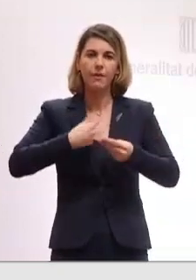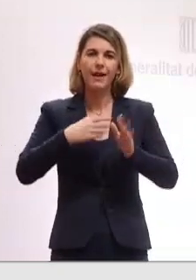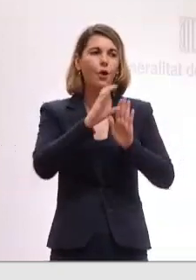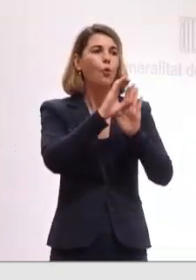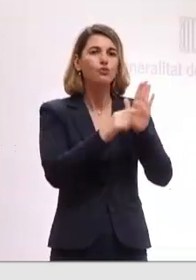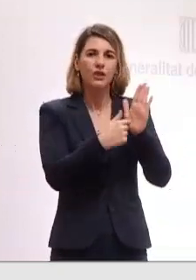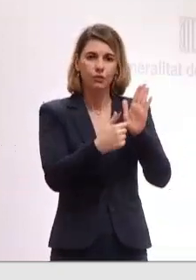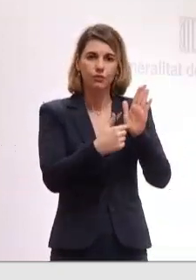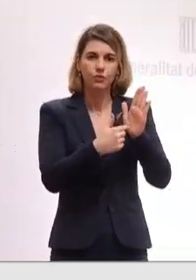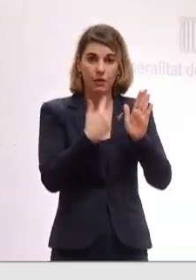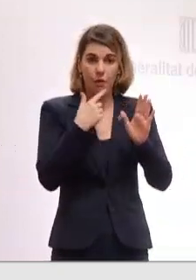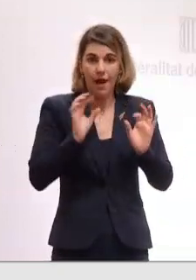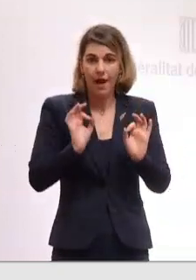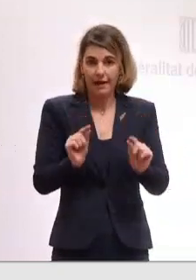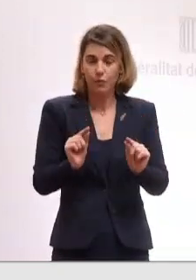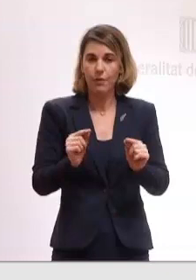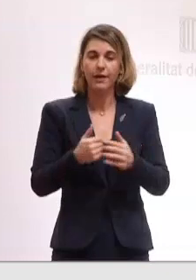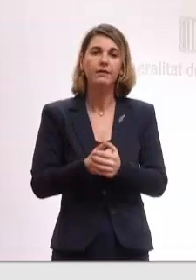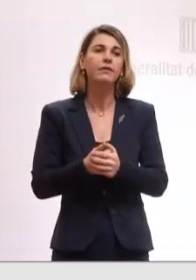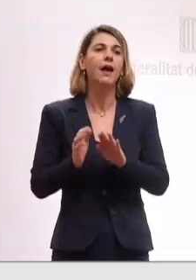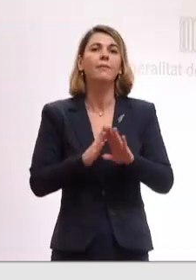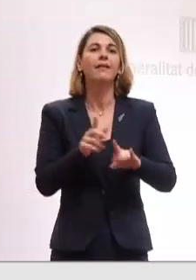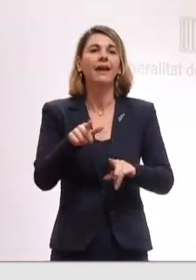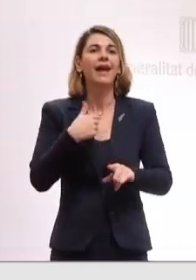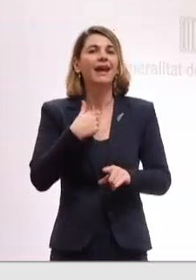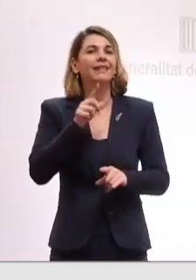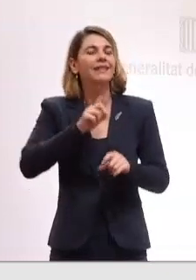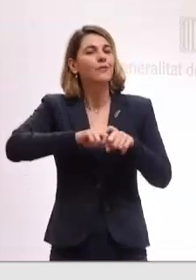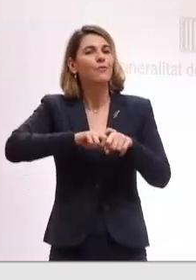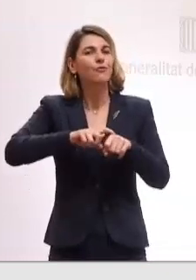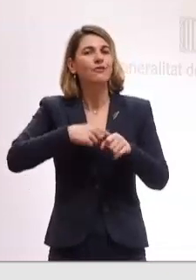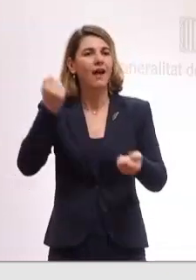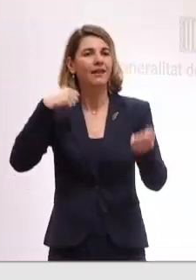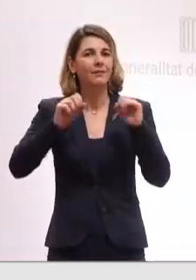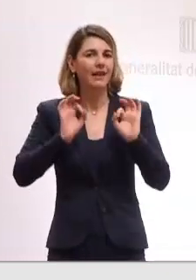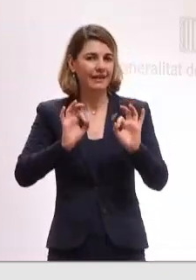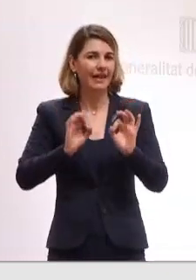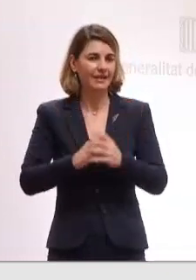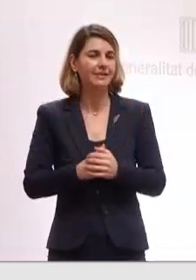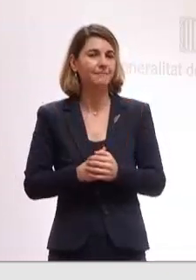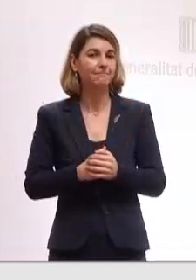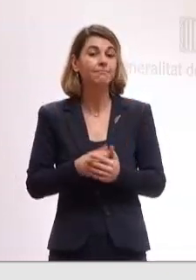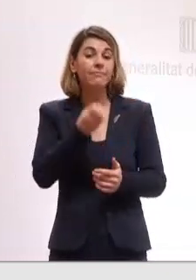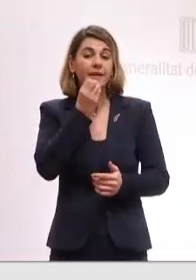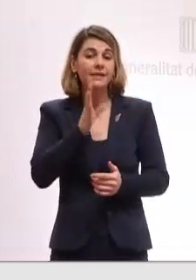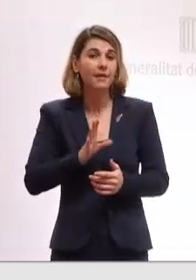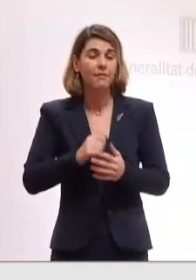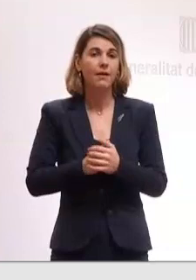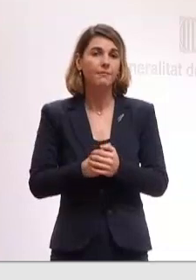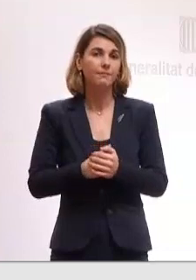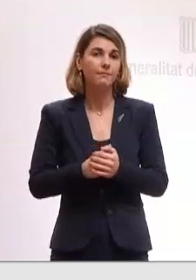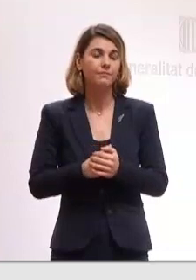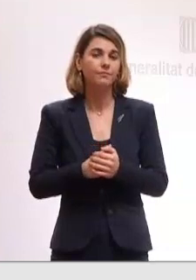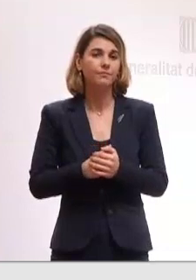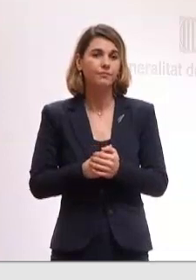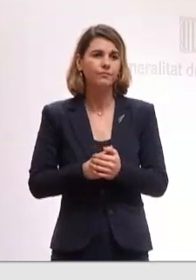Constitució en aquest moment per atribuir aquest tipus d'activitat. Em sembla que no és